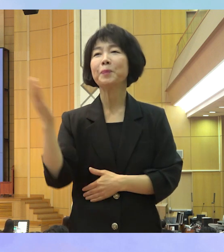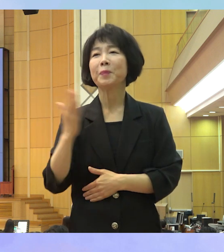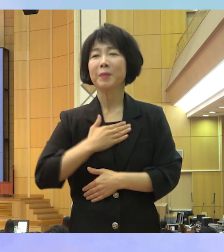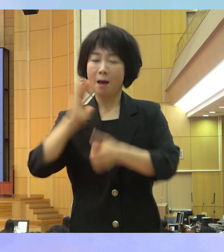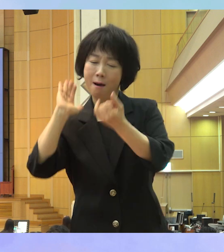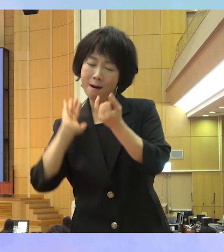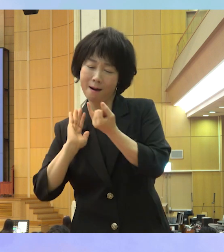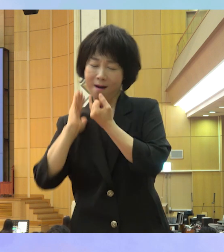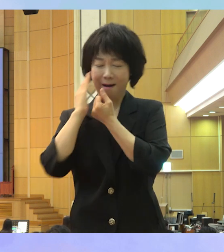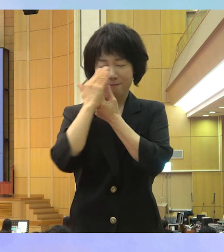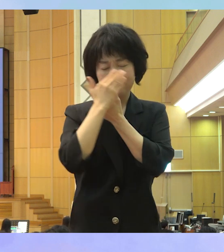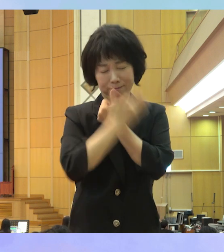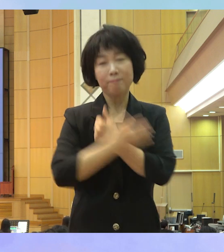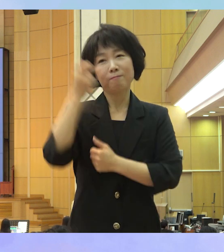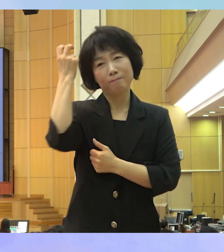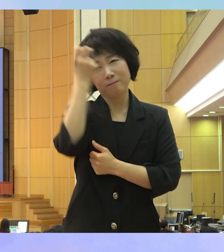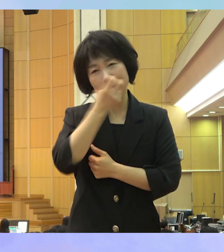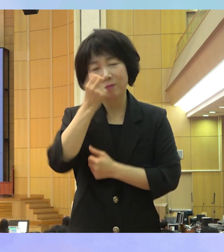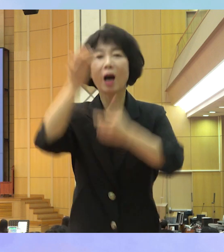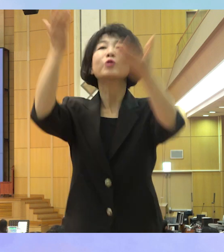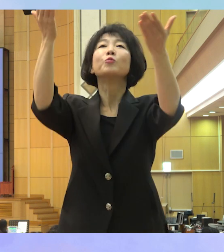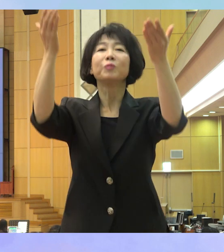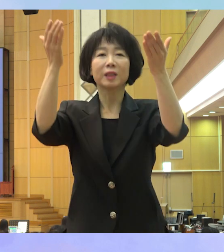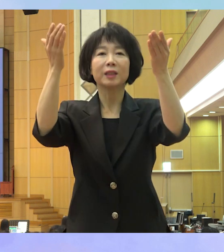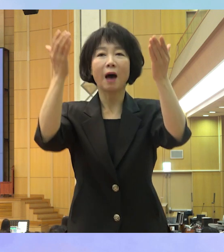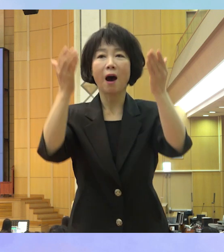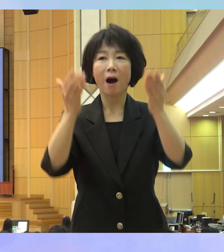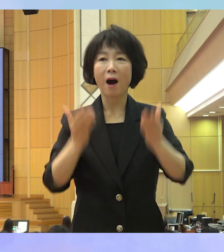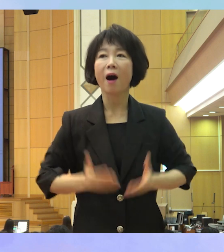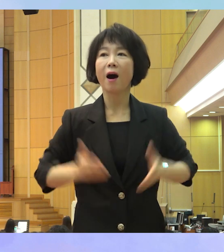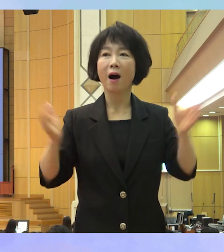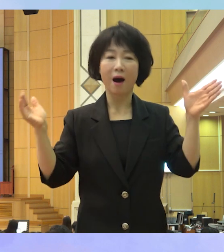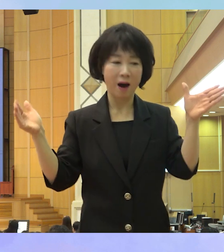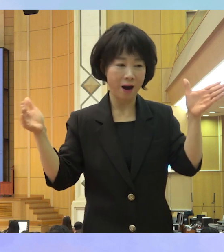언제든지 나를 감싸줍니다.